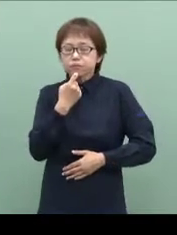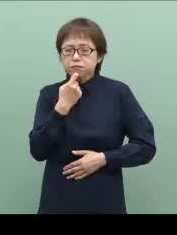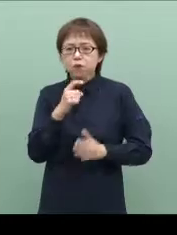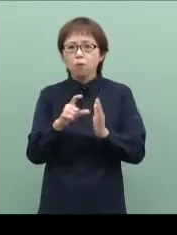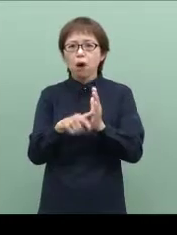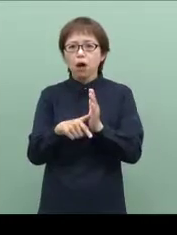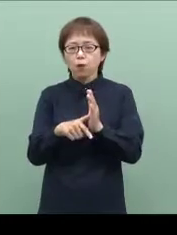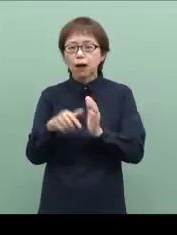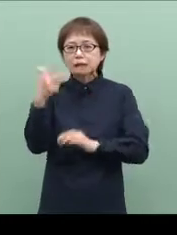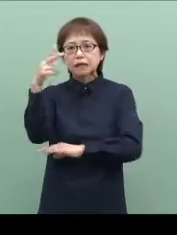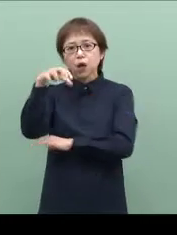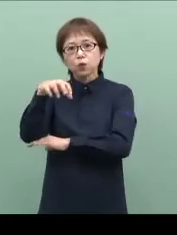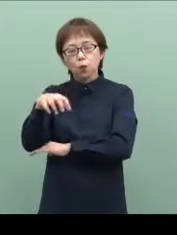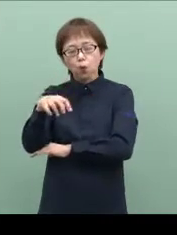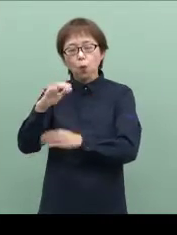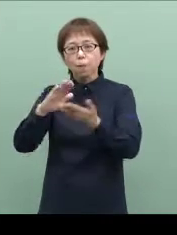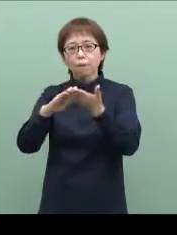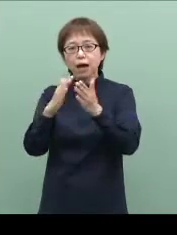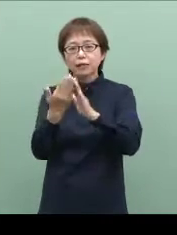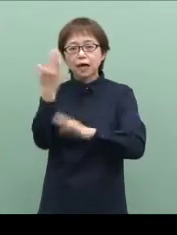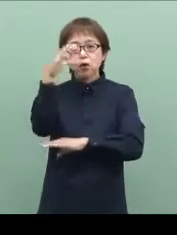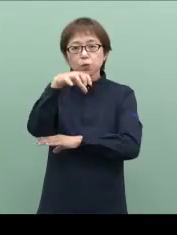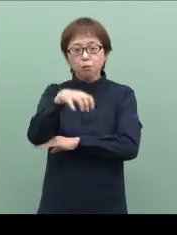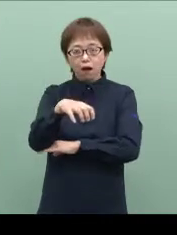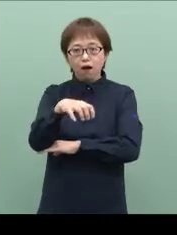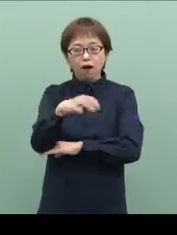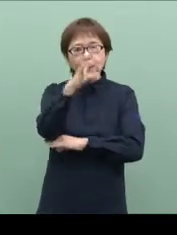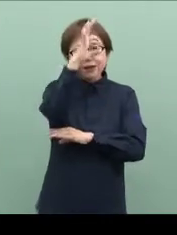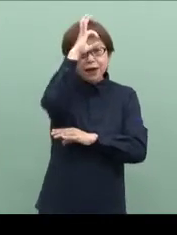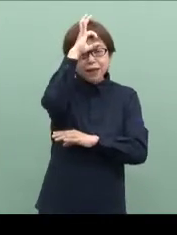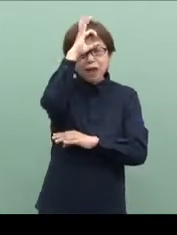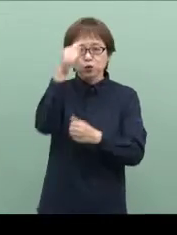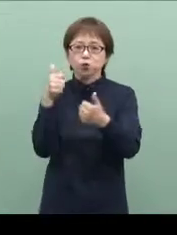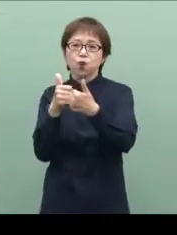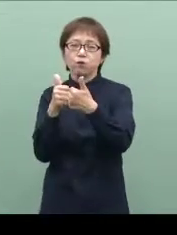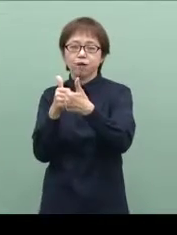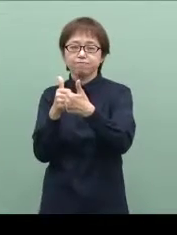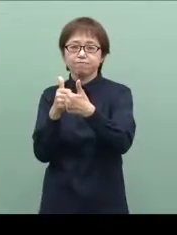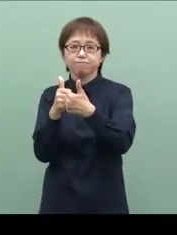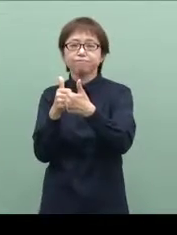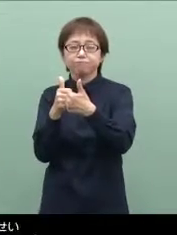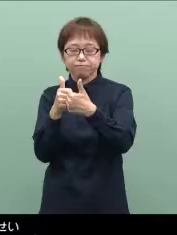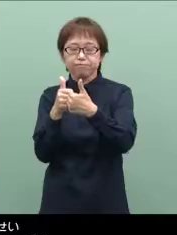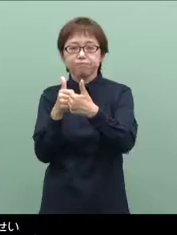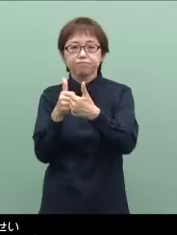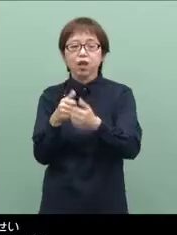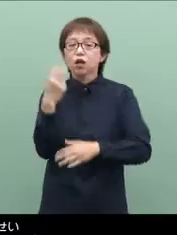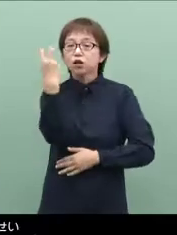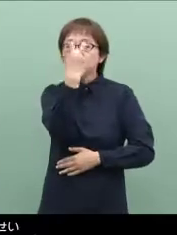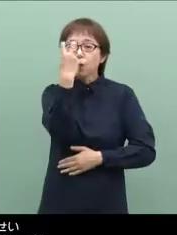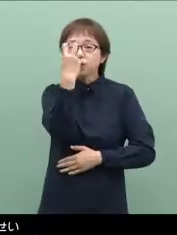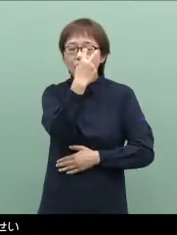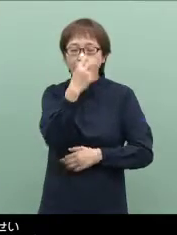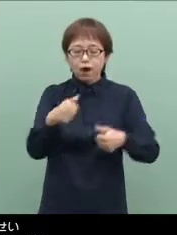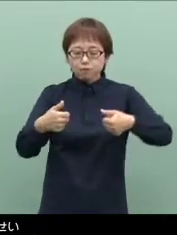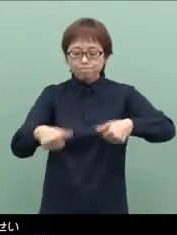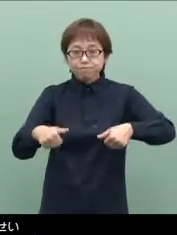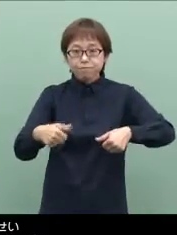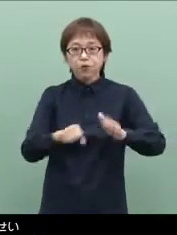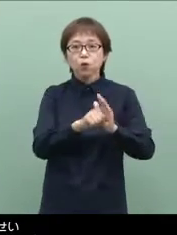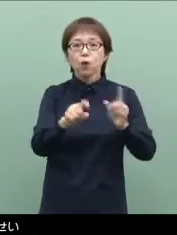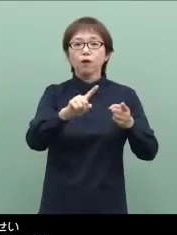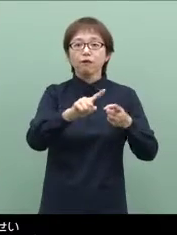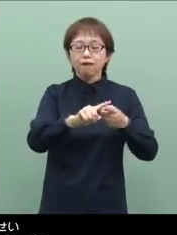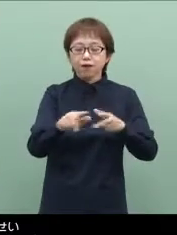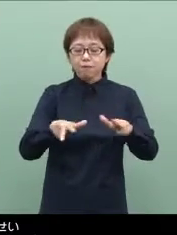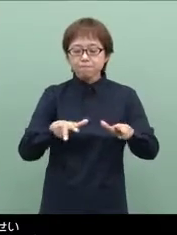元の市役所や町役場、もしくは警察にご連絡ください。国勢調査は公正で効率的な行